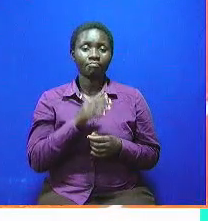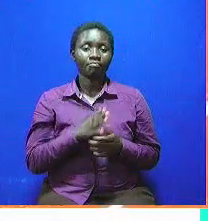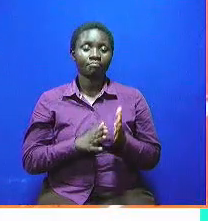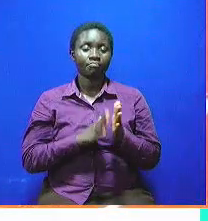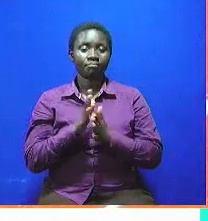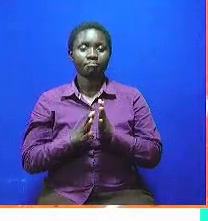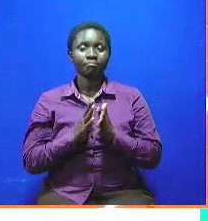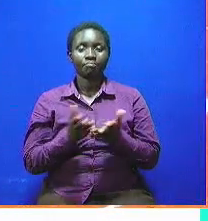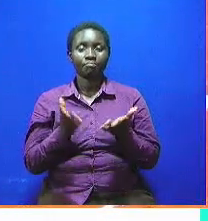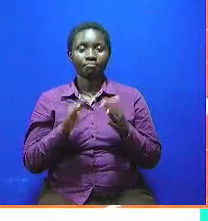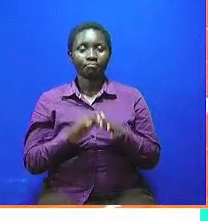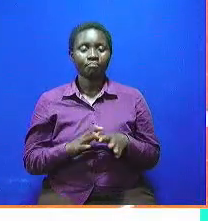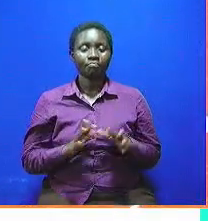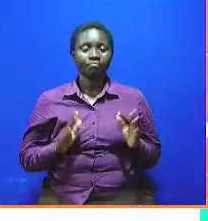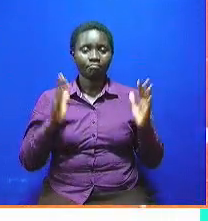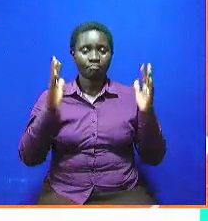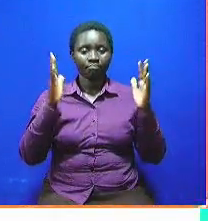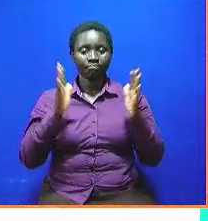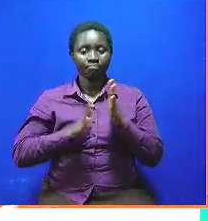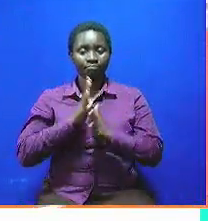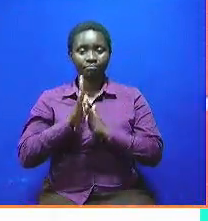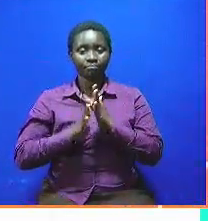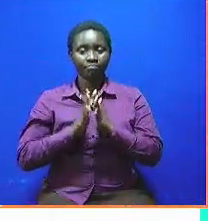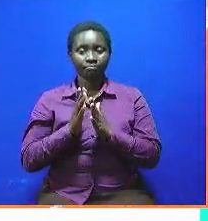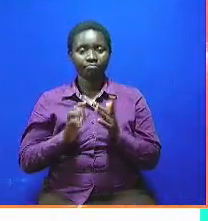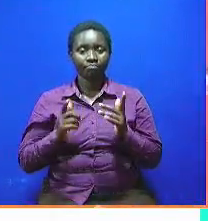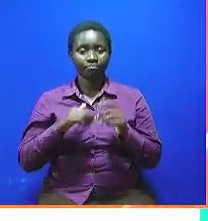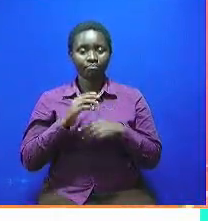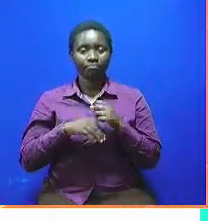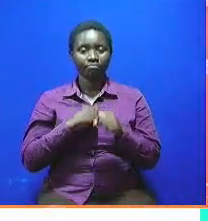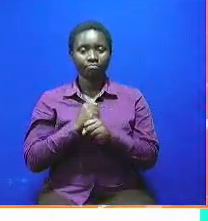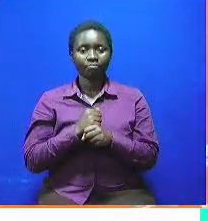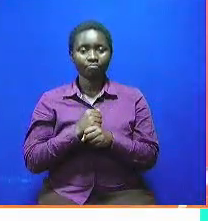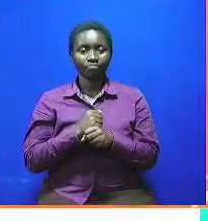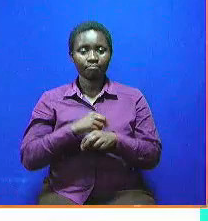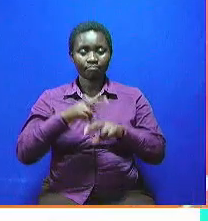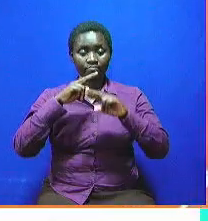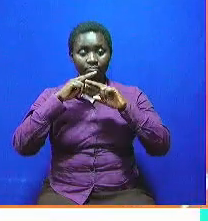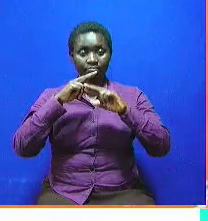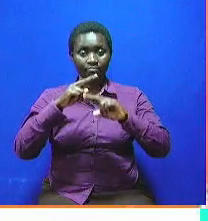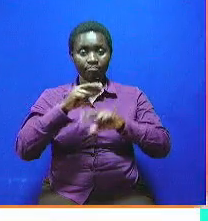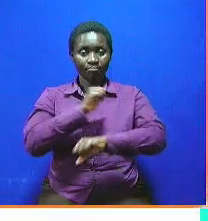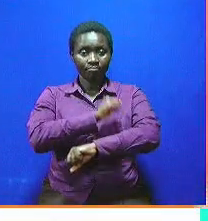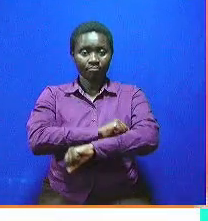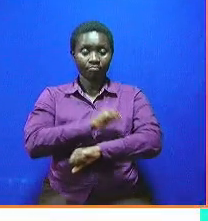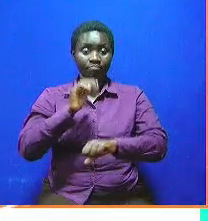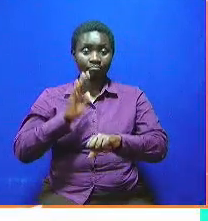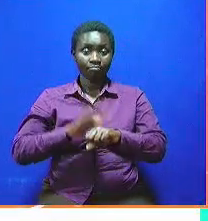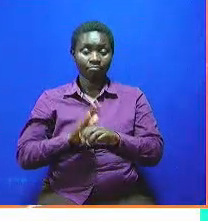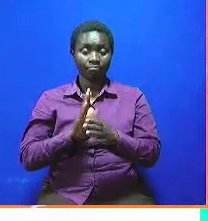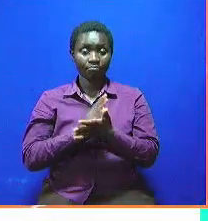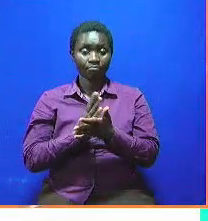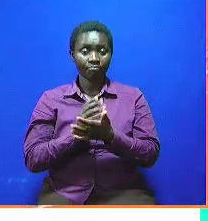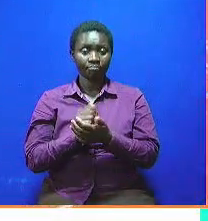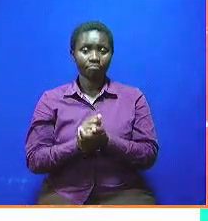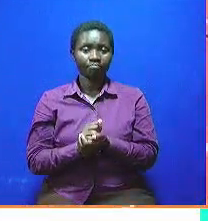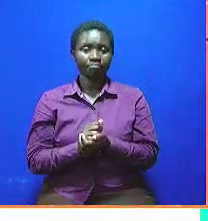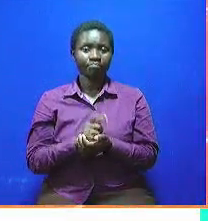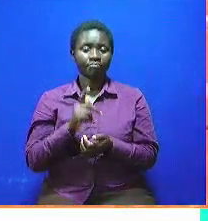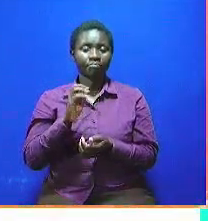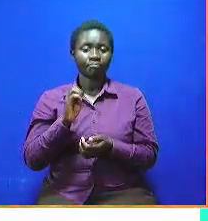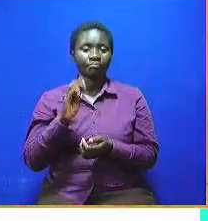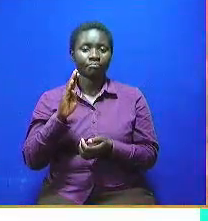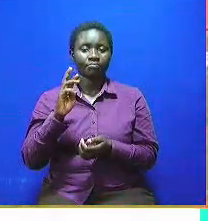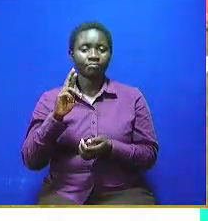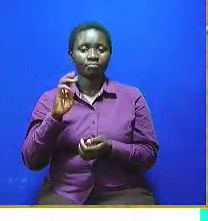wache nge ire buna oku wali gani wukomu ya koyo niko chisikuru chia wabeli chikoroki oku gosuri kuya gati yavo eskuru ya keveresia nyeleko bagi